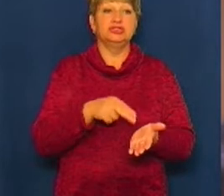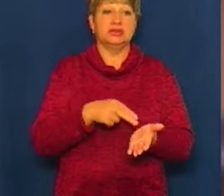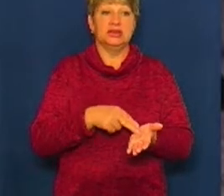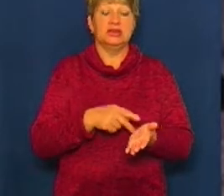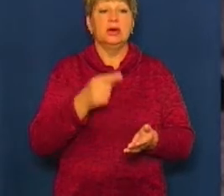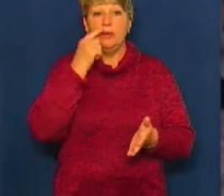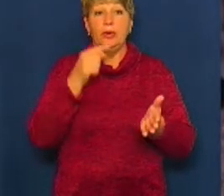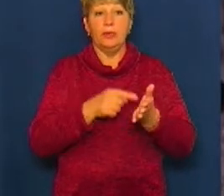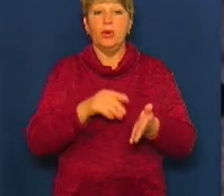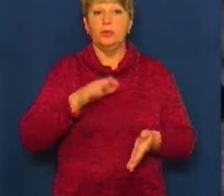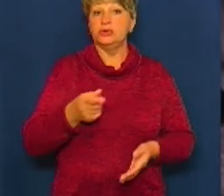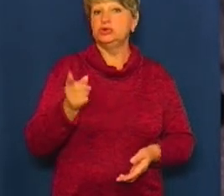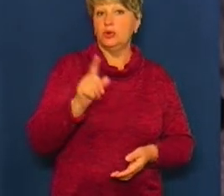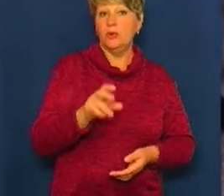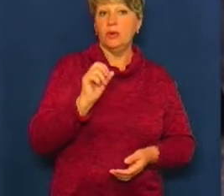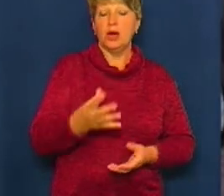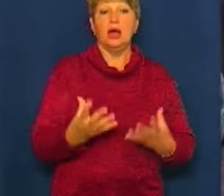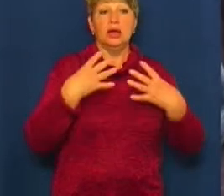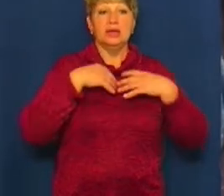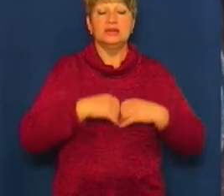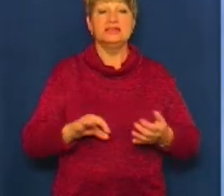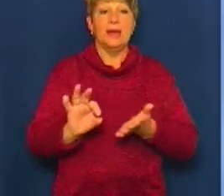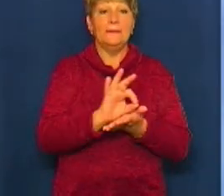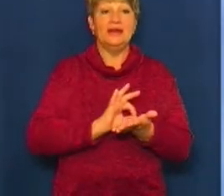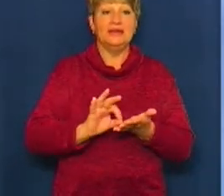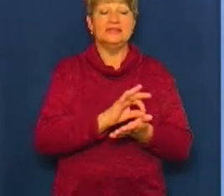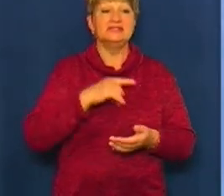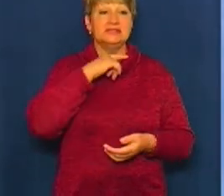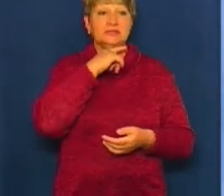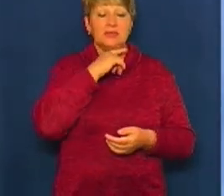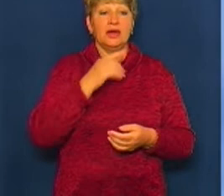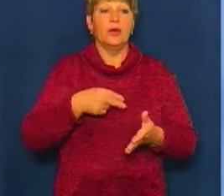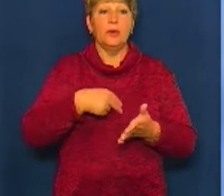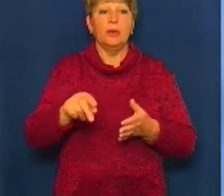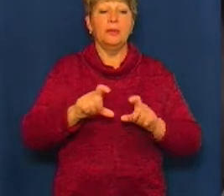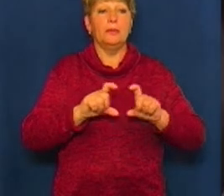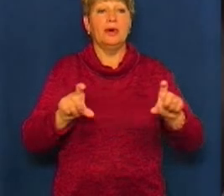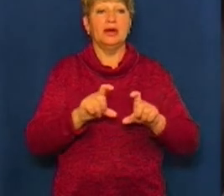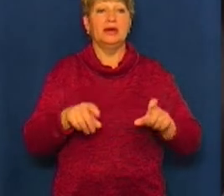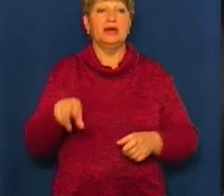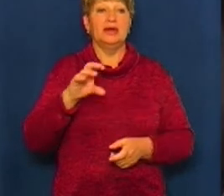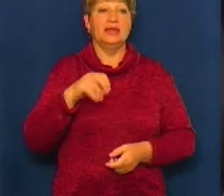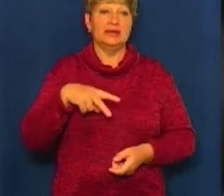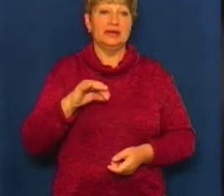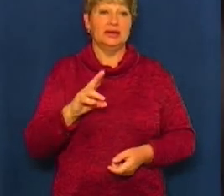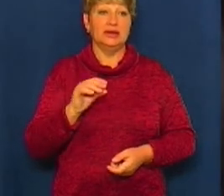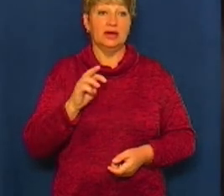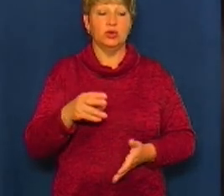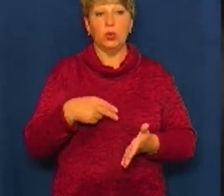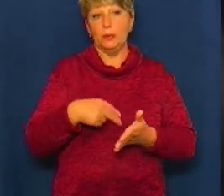потрапив після того, як з'їв млинці з м'ясом, придбані у відділі кулінарії магазину «Делікат Плюс». Придбав